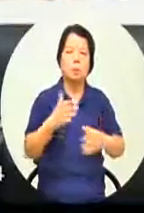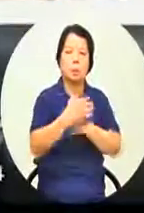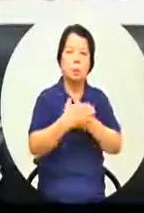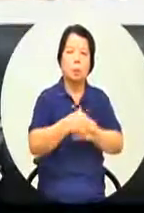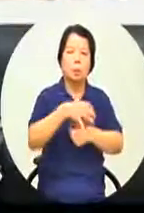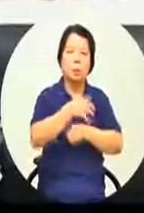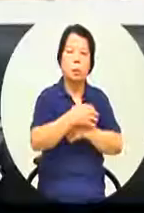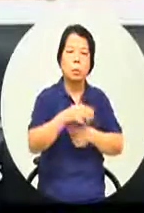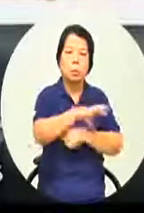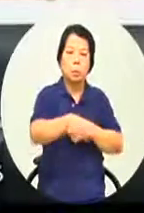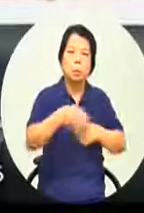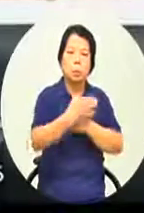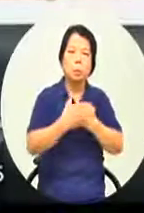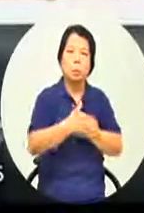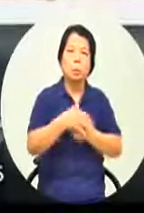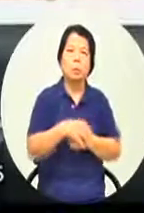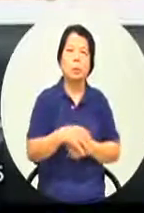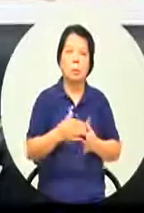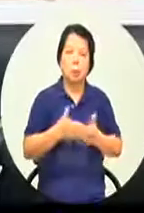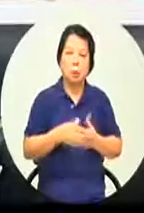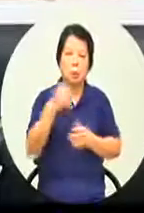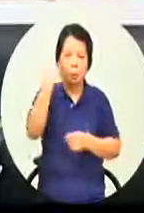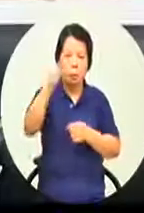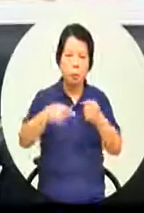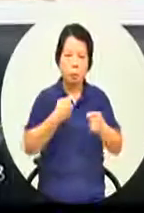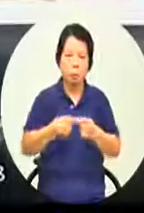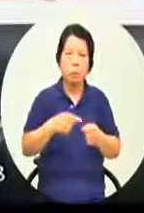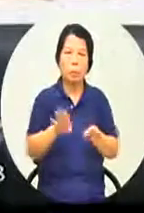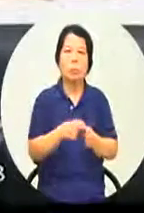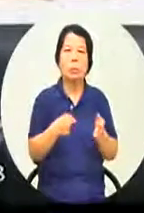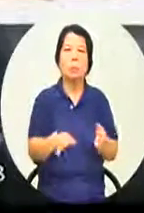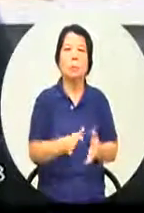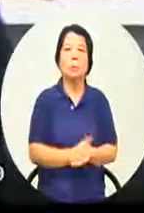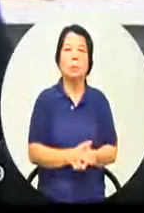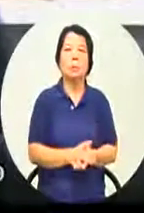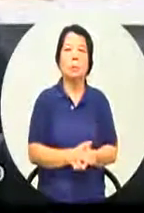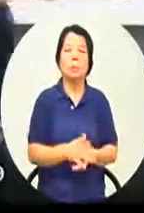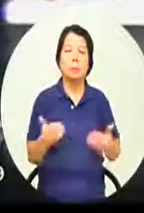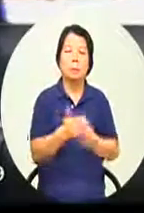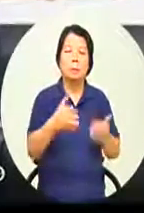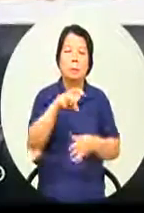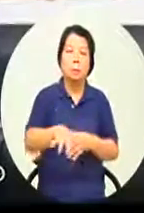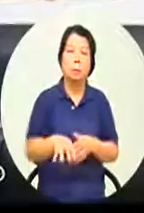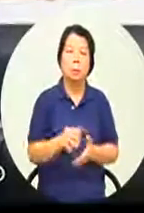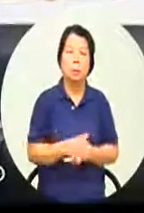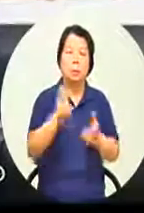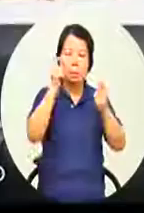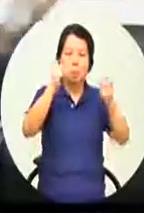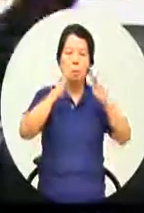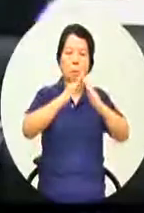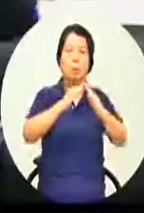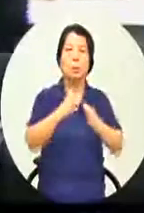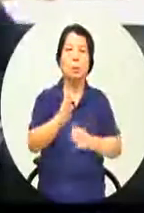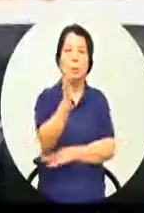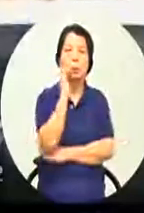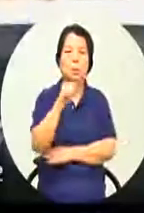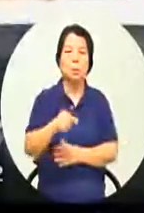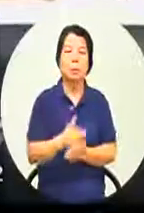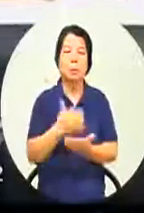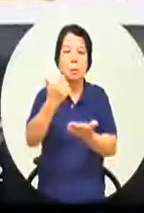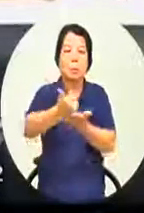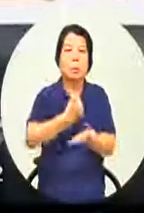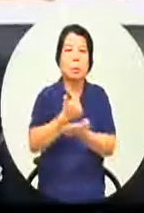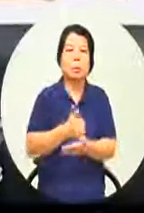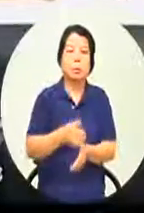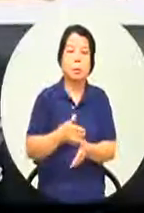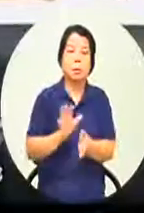好的。 目前欧规六期环保要到明年。 好的。局长，交通局长告诉我们说，高雄市政府现在引进的要